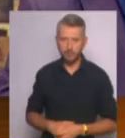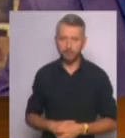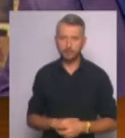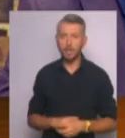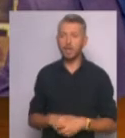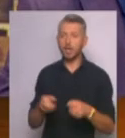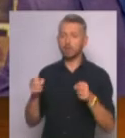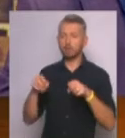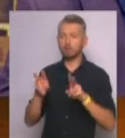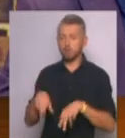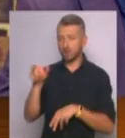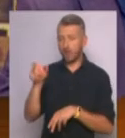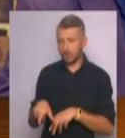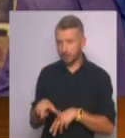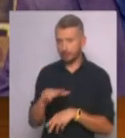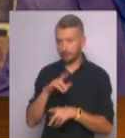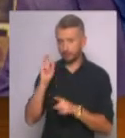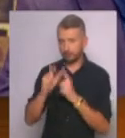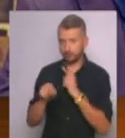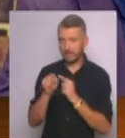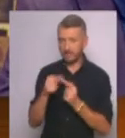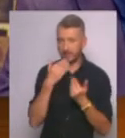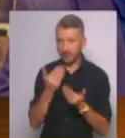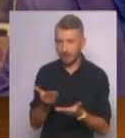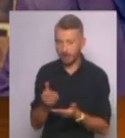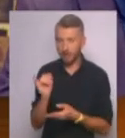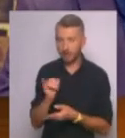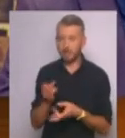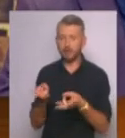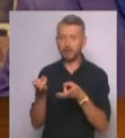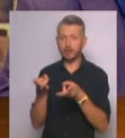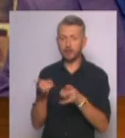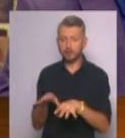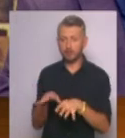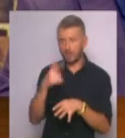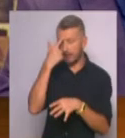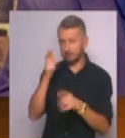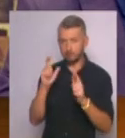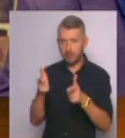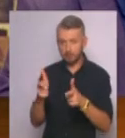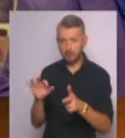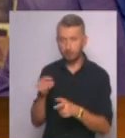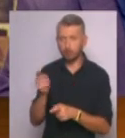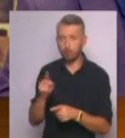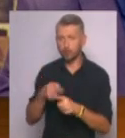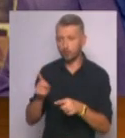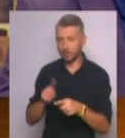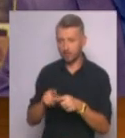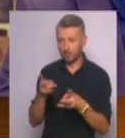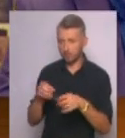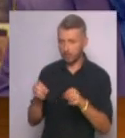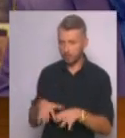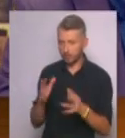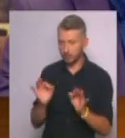Спеціаліст благоустрою, я так розумію, відреагував на це звернення і залишив припис з приводу того, що потрібно цю ситуацію